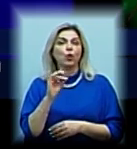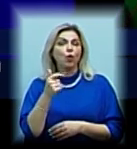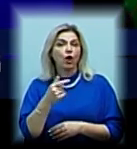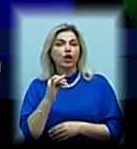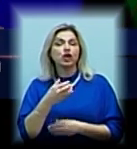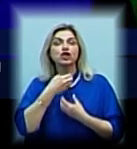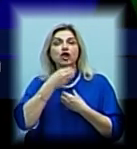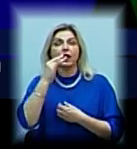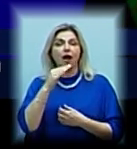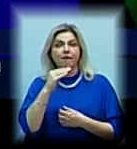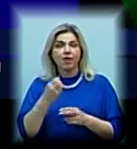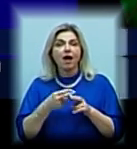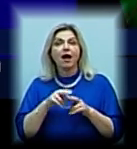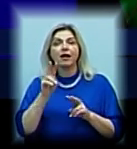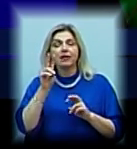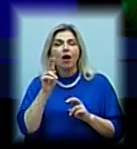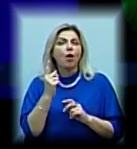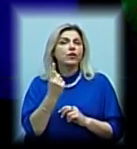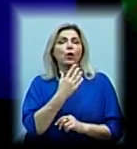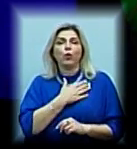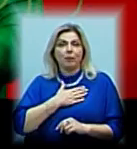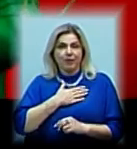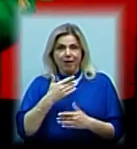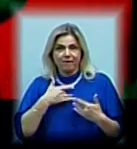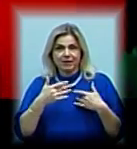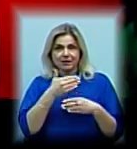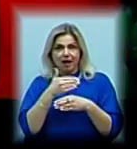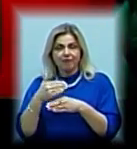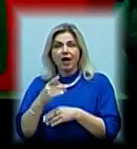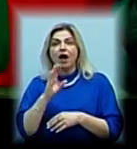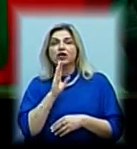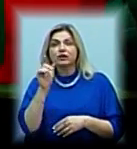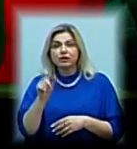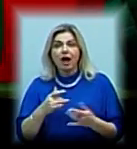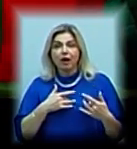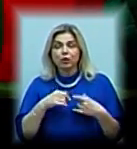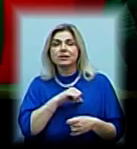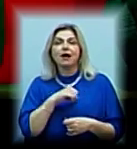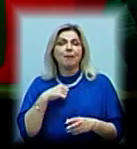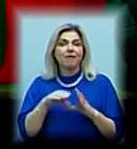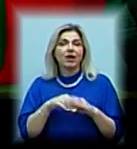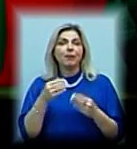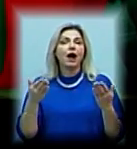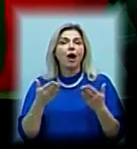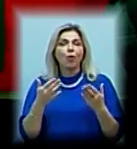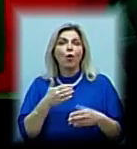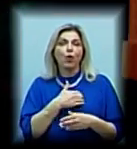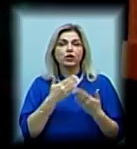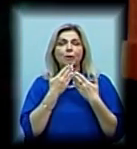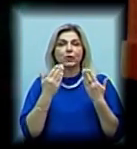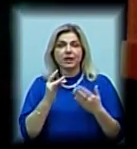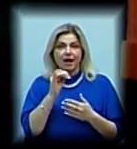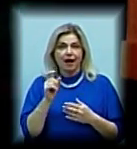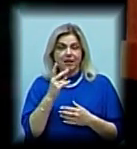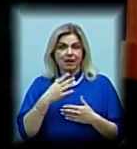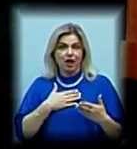улюблена вистава, одна з її улюблених вистав. Вона сама обирала, яку виставу вона хоче зіграти, останній раз на нашій